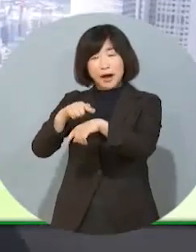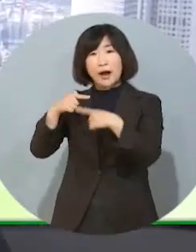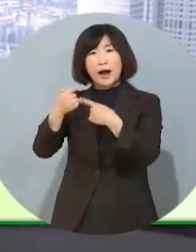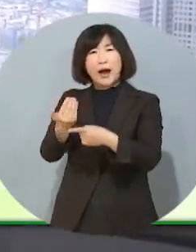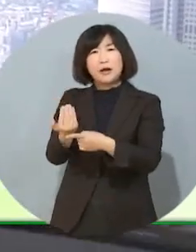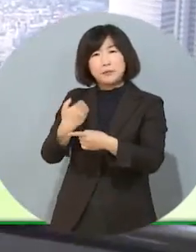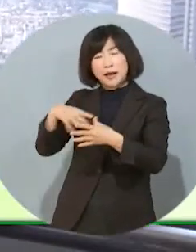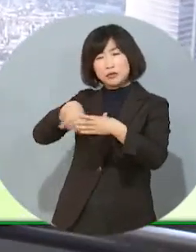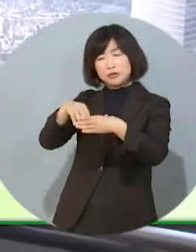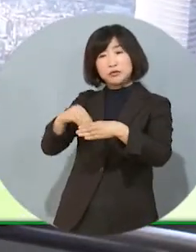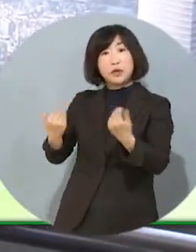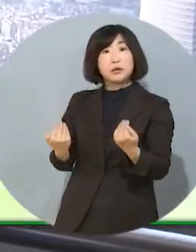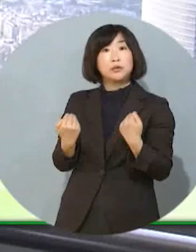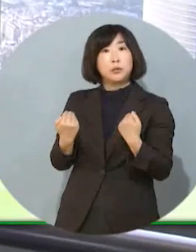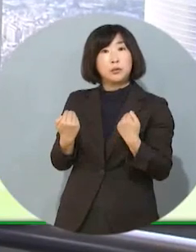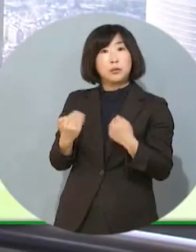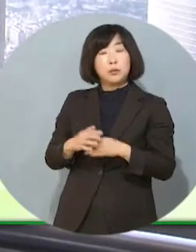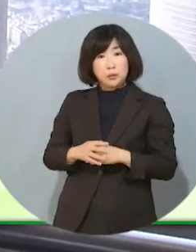なり